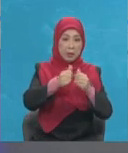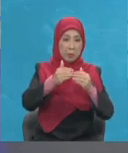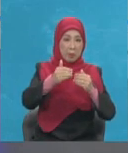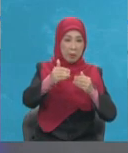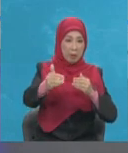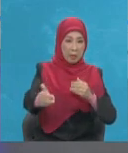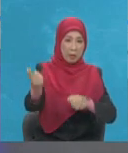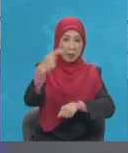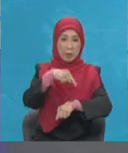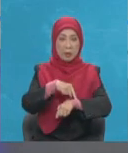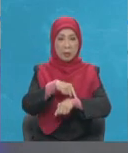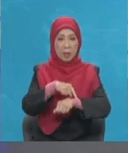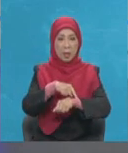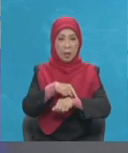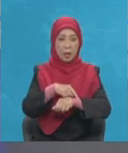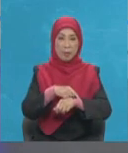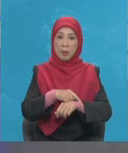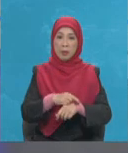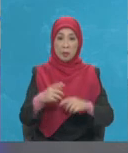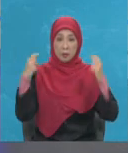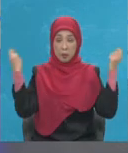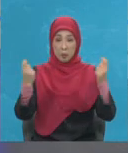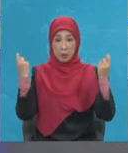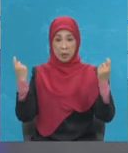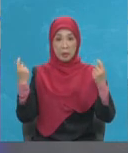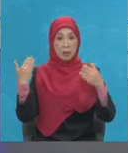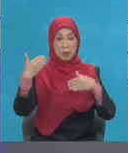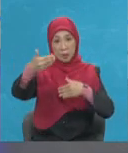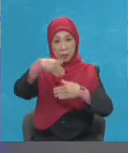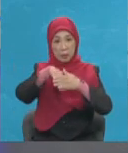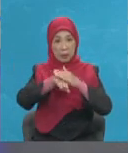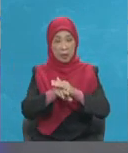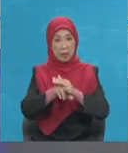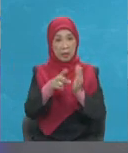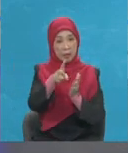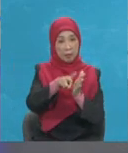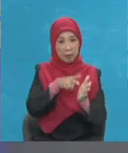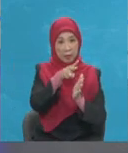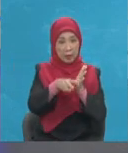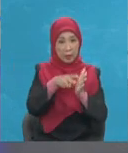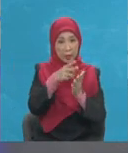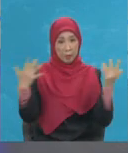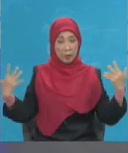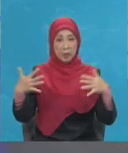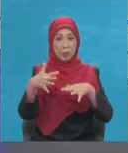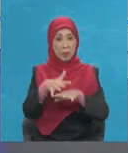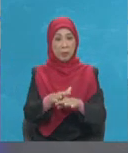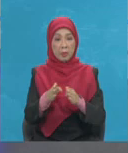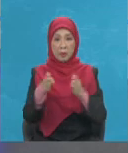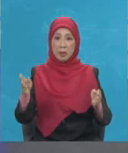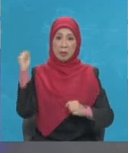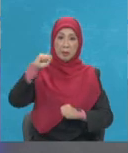zaman. Suasana penuh warna-warni dalam upacara dimuatkan dalam sorotan upacara Perhimpunan Agung Hari